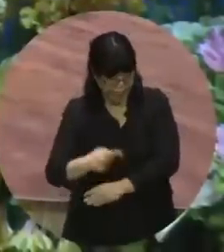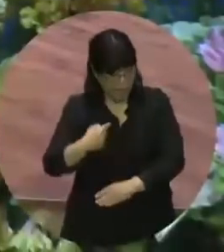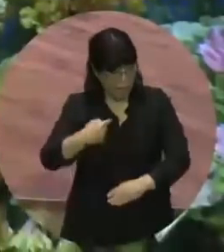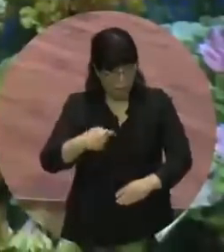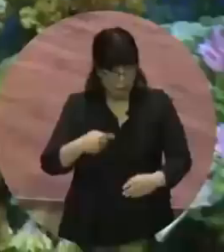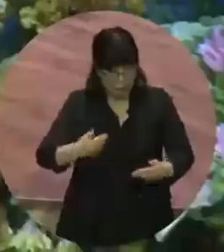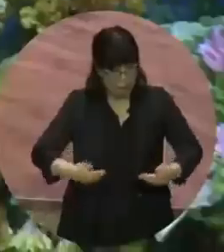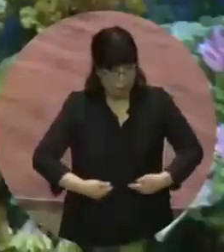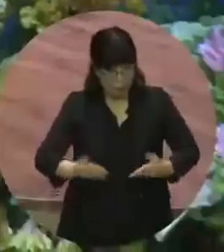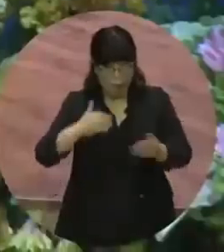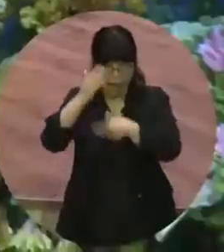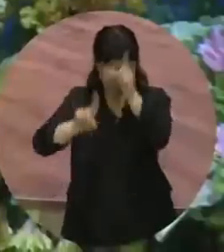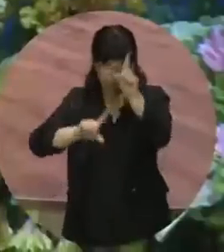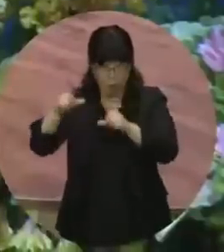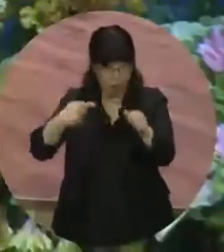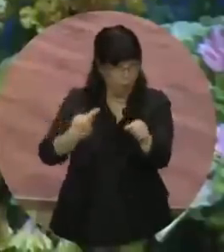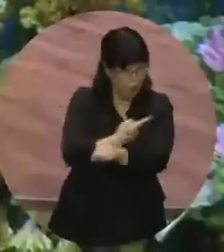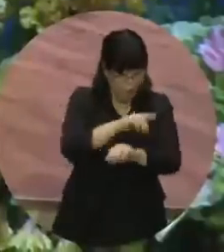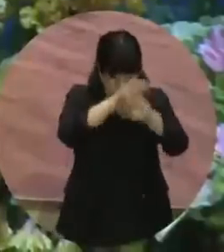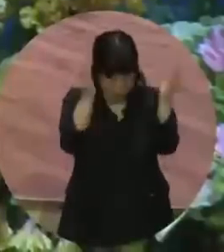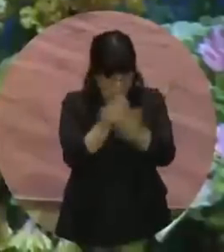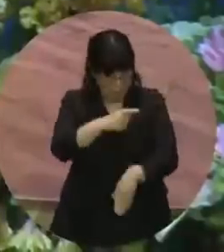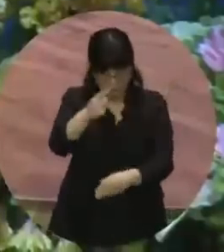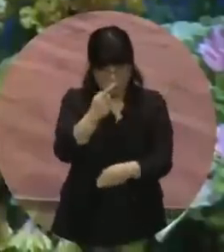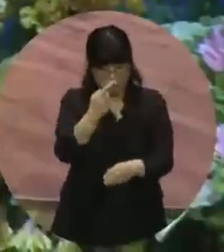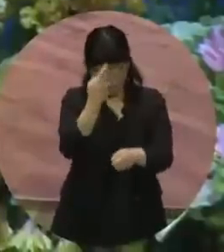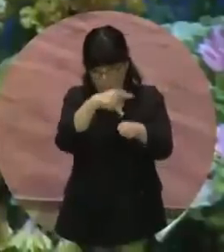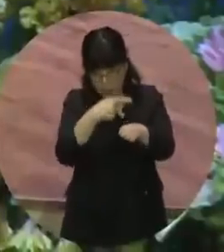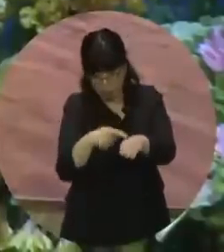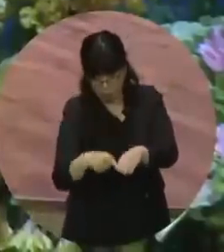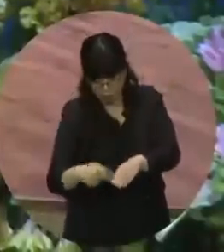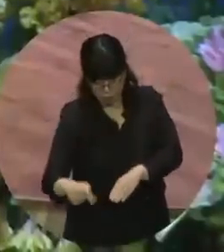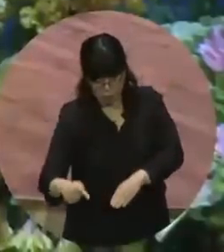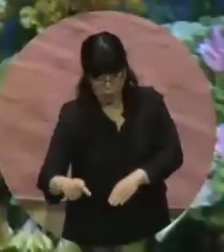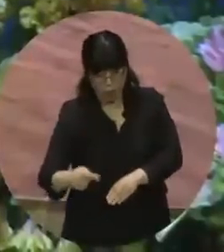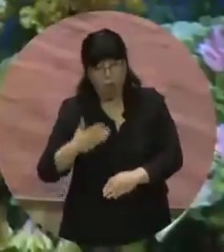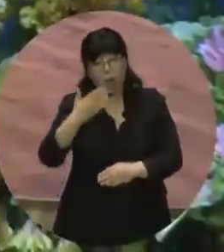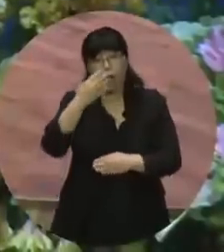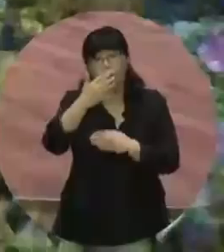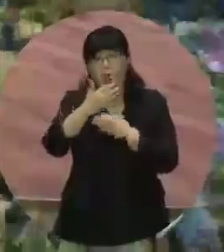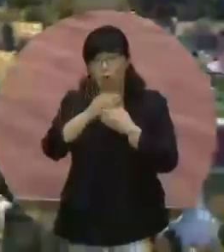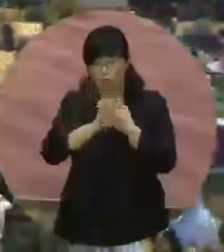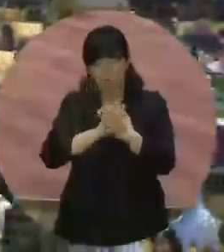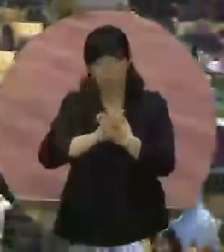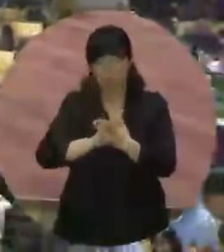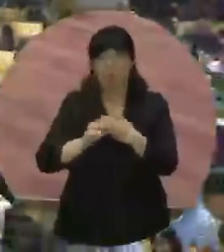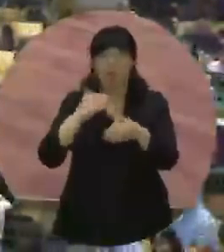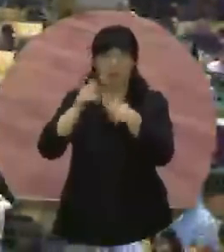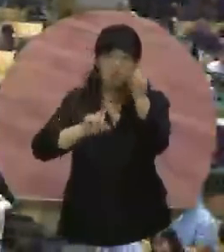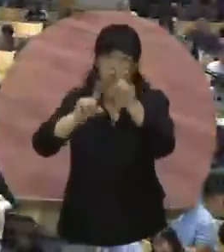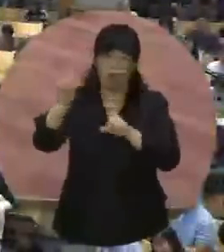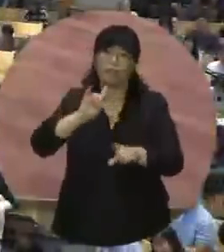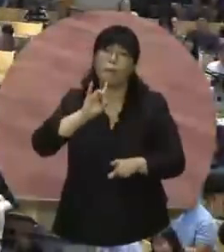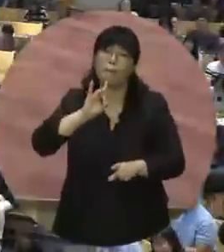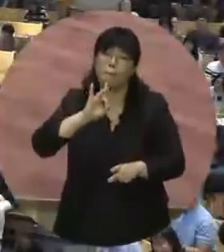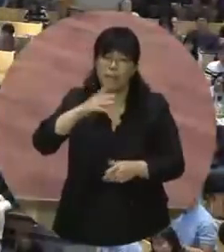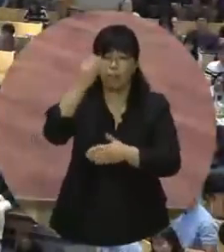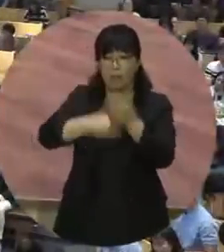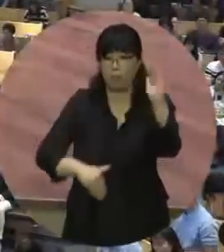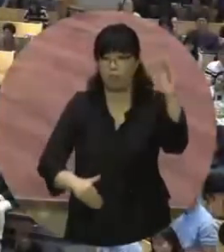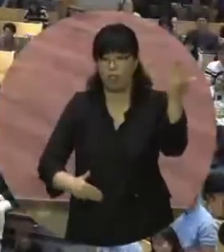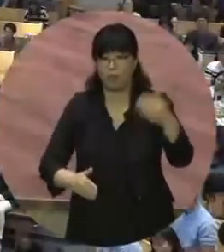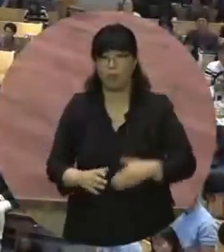깎으시기 바랍니다. 로마서 8장 5절 6절에 보면 육신을 따른 자는 육신의 일을, 영을 따른 자는 영의 일을